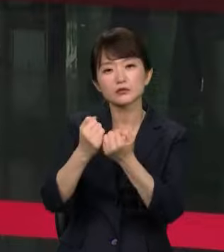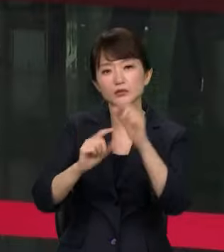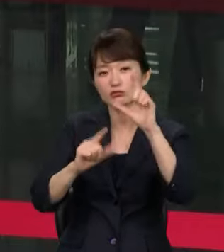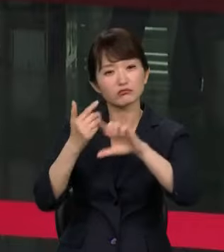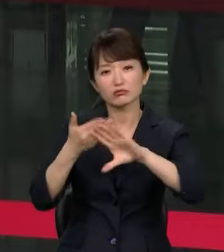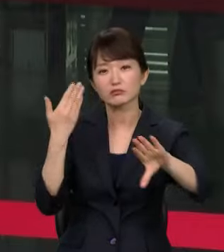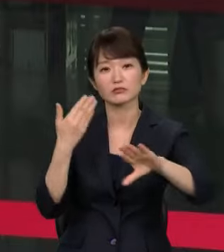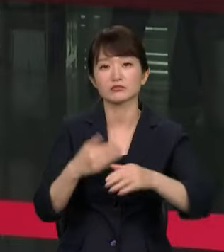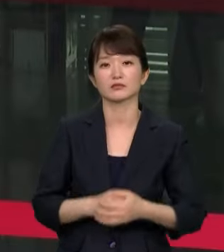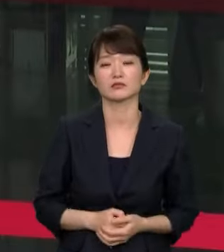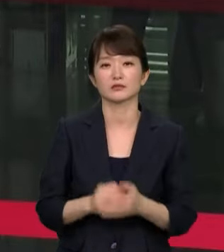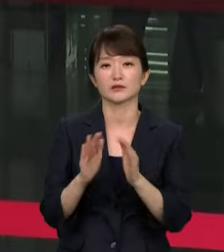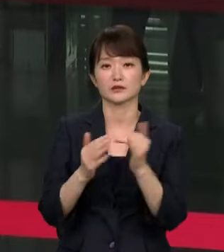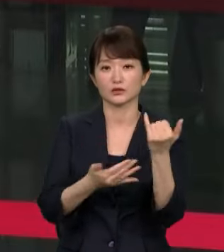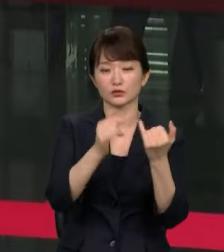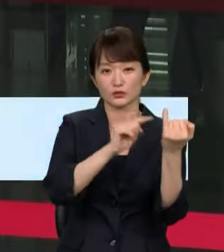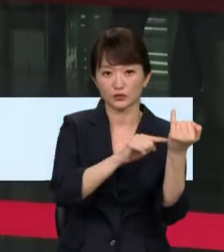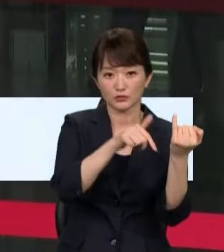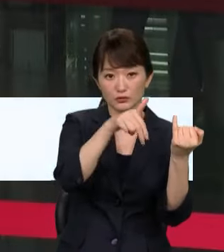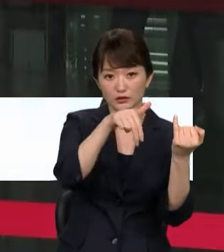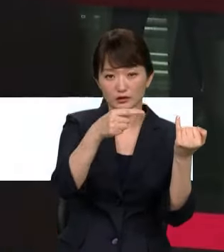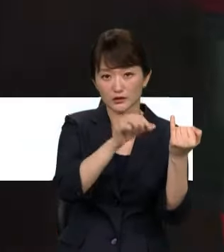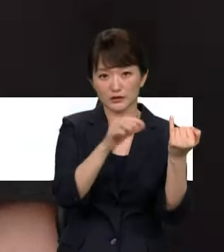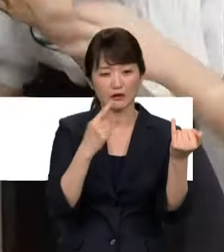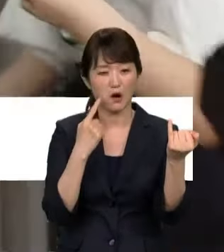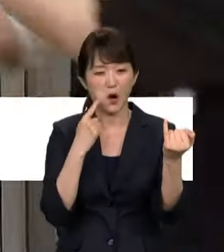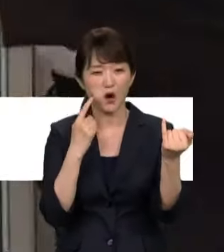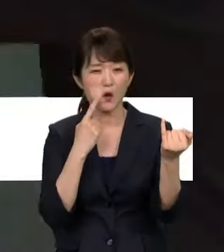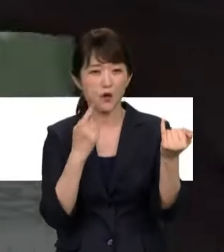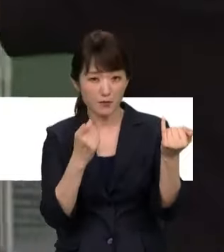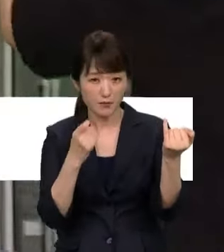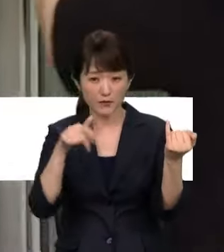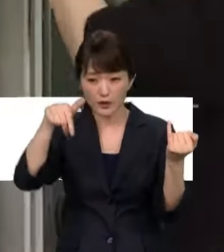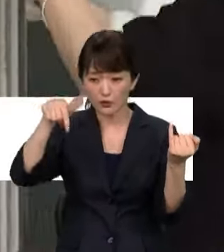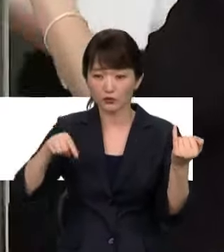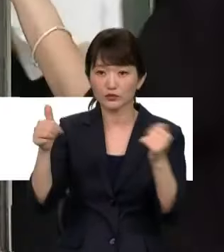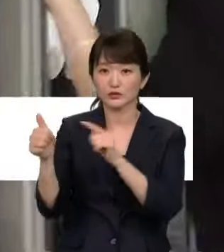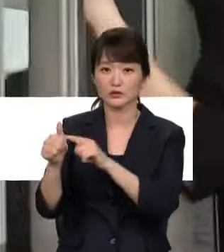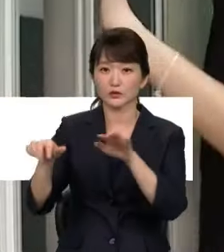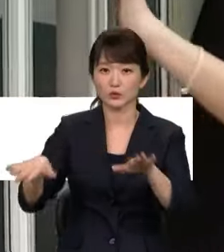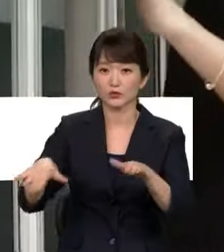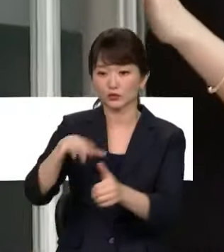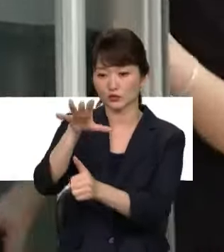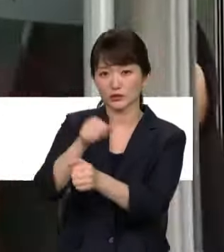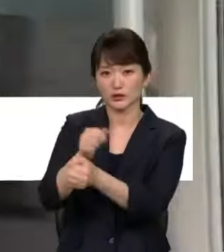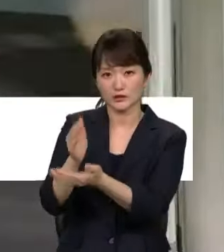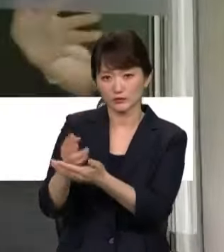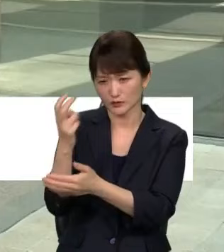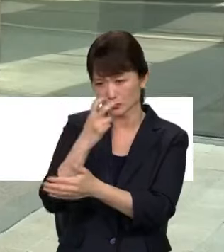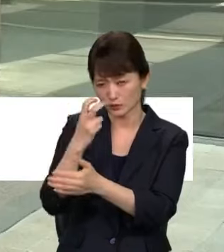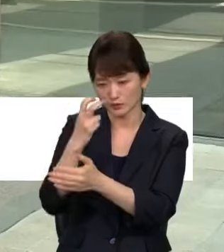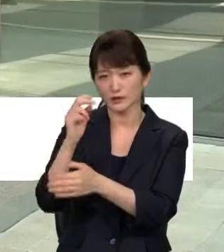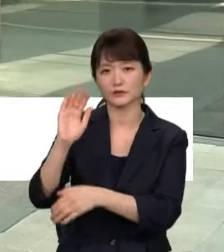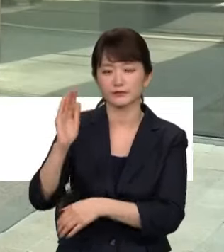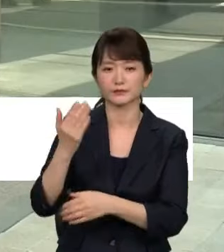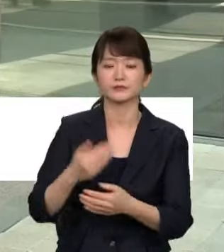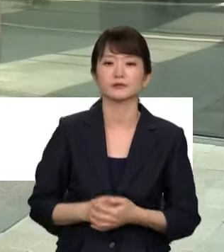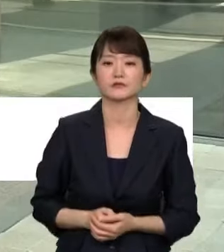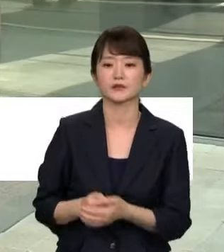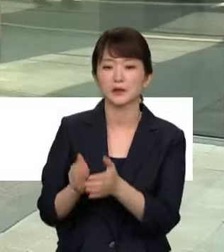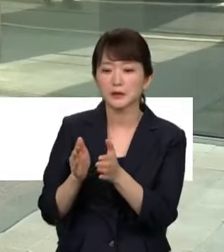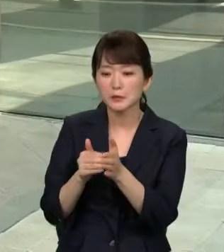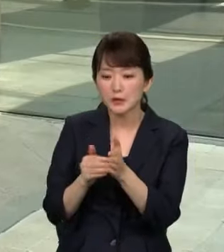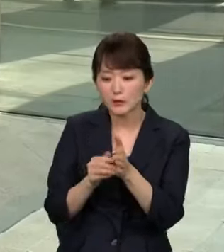판이었습니다 유튜버 지양을 공가 협박한 혐의를 받는 구제역은 오늘 영장 실질 심사를 받았습니다 비공개